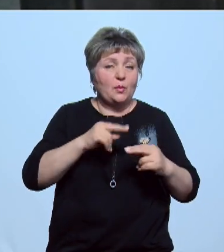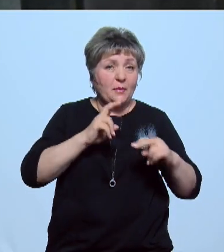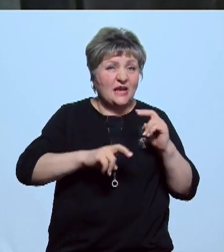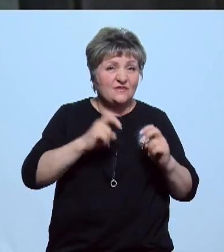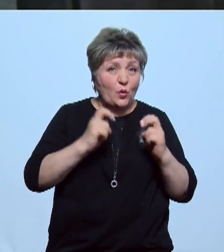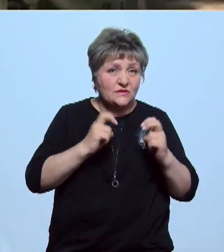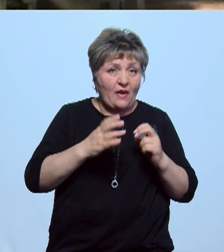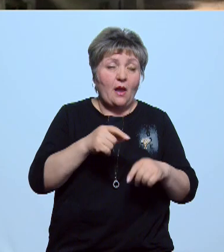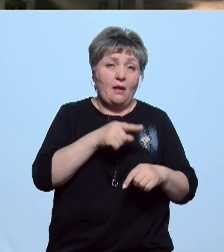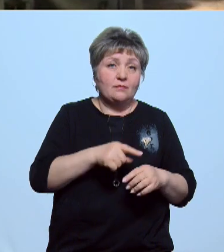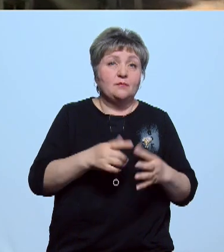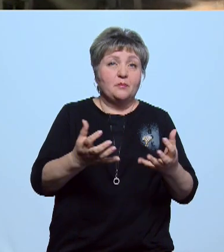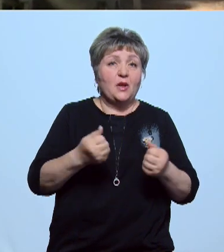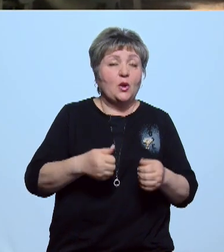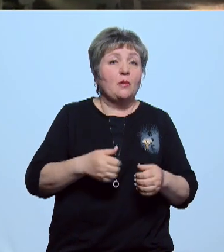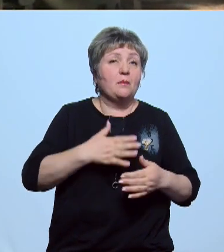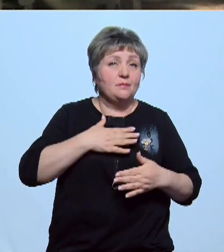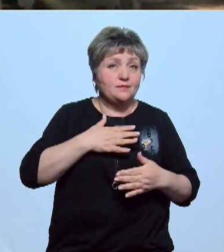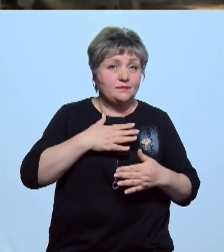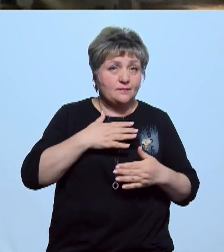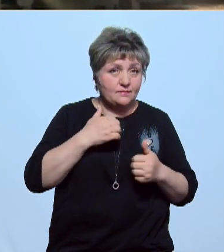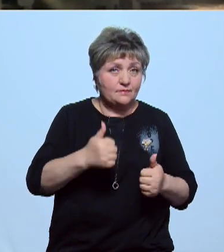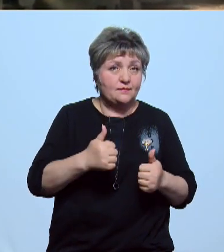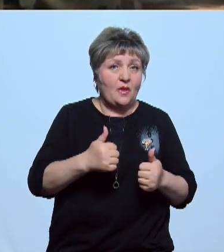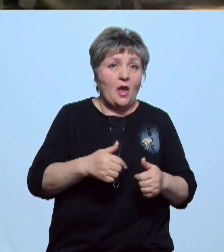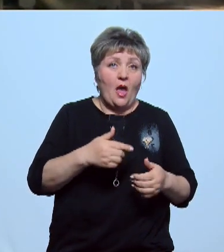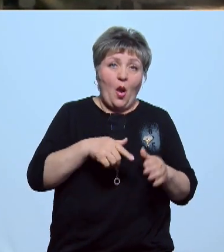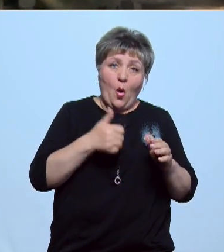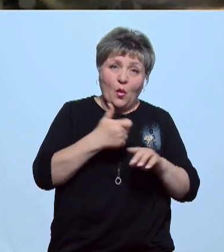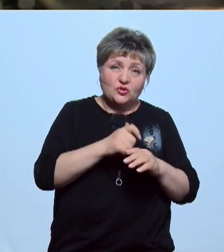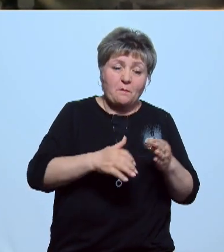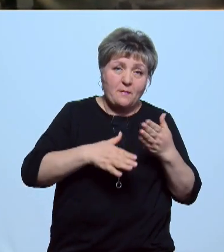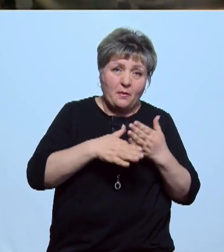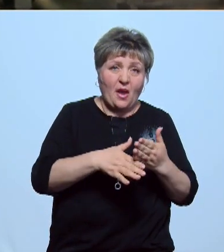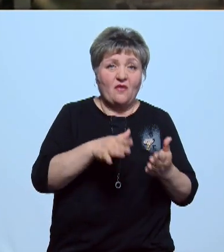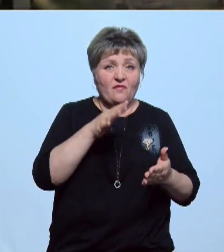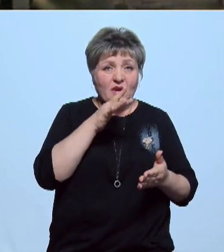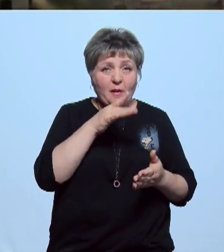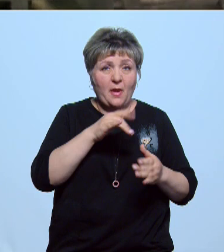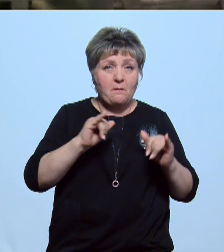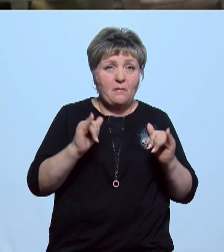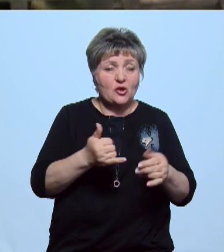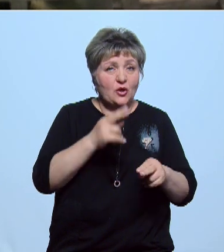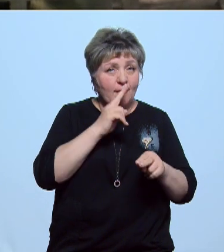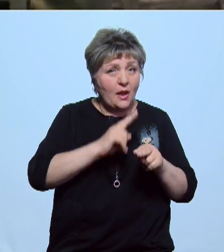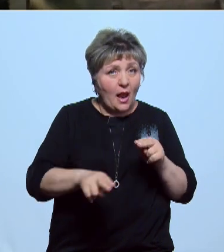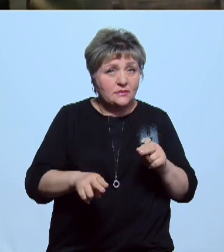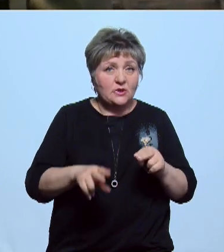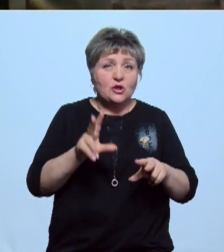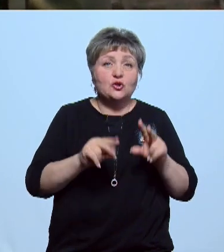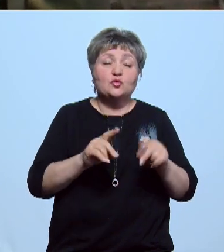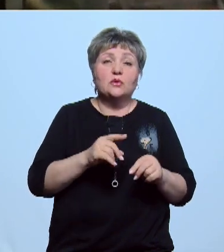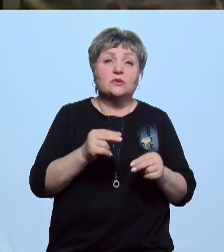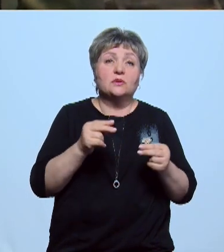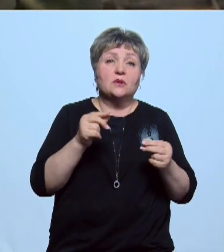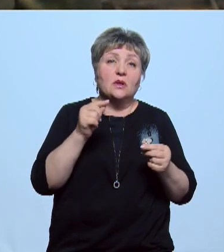здесь удачно. Насколько это все вам помогает теперь? Ну, так тогда очень помогает. Время меньше теряется просто. А за счет чего все?